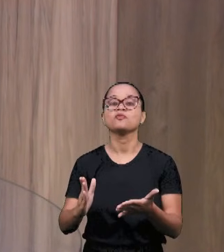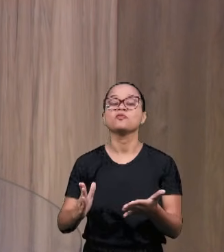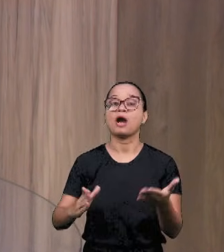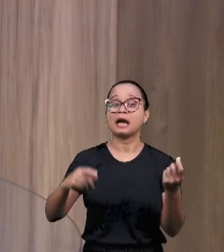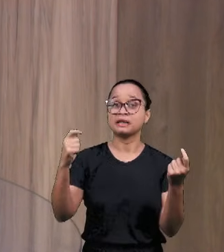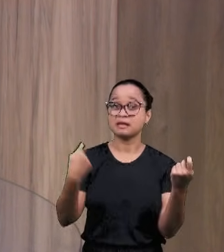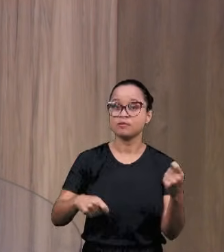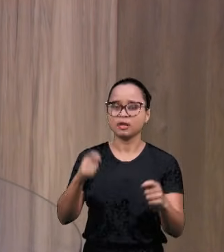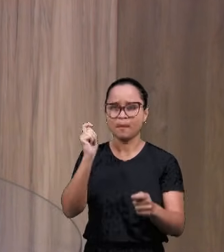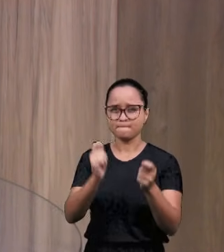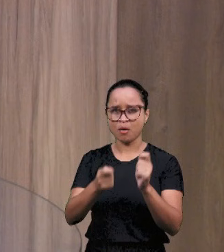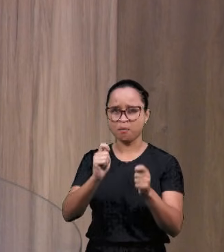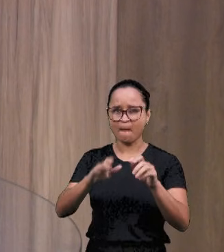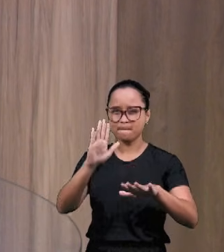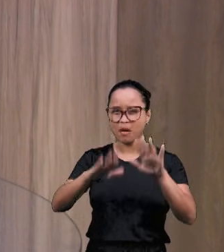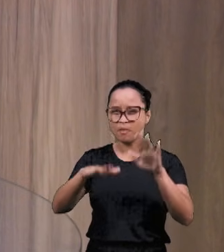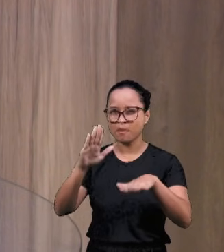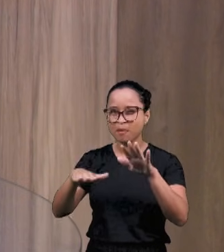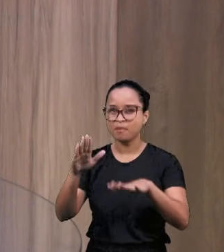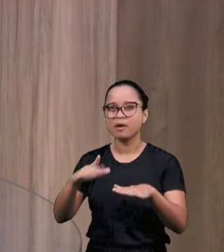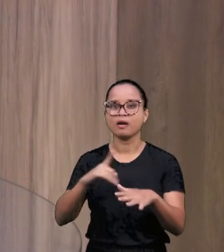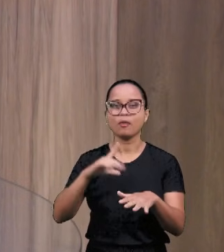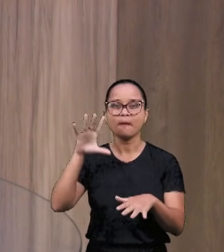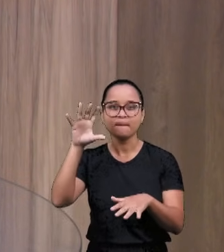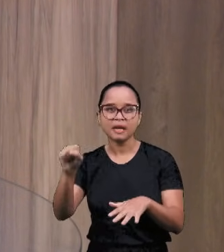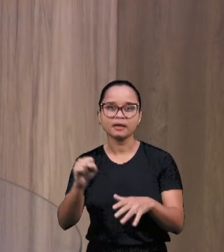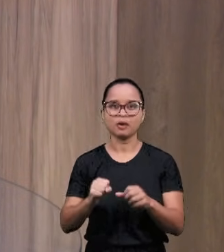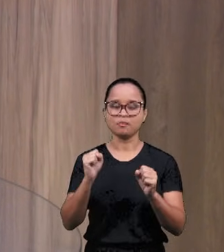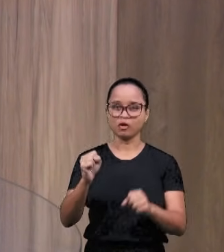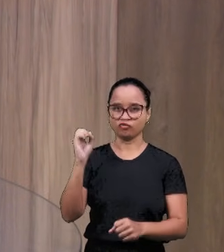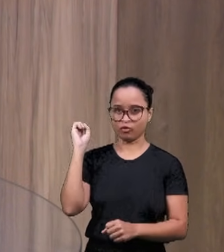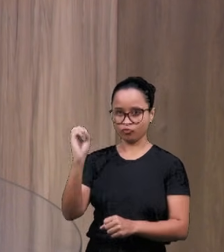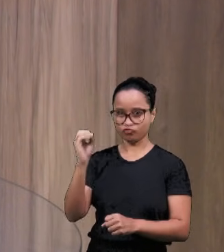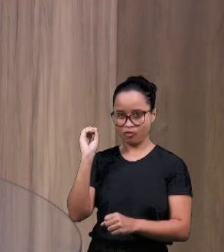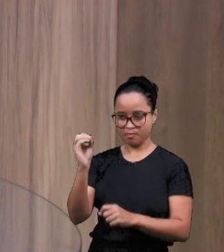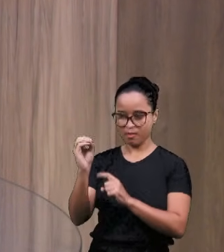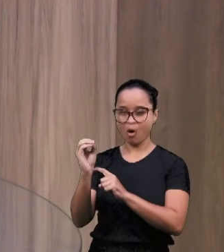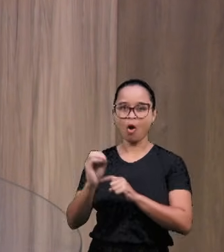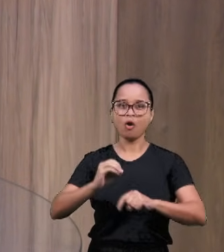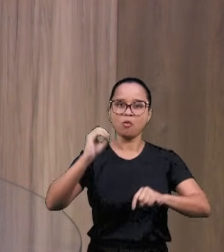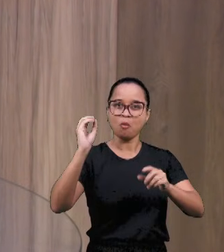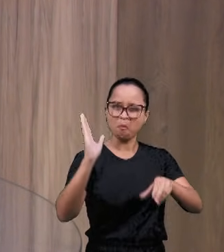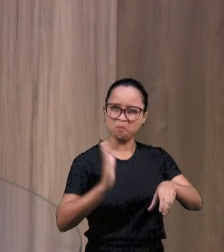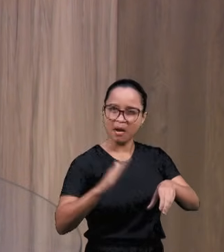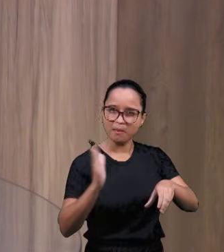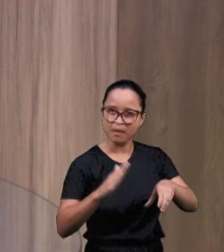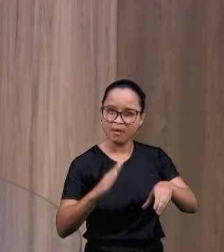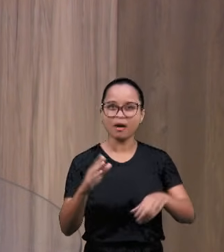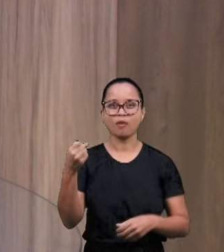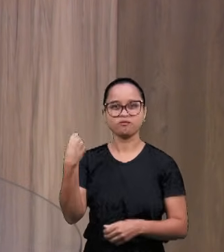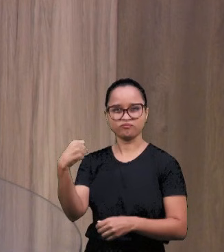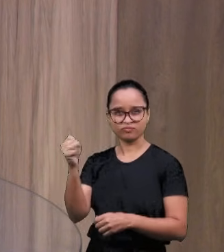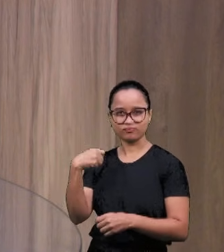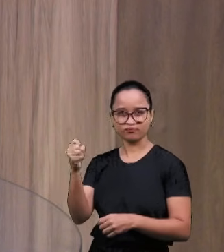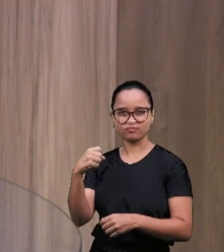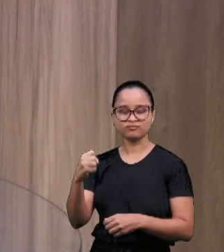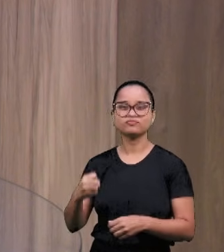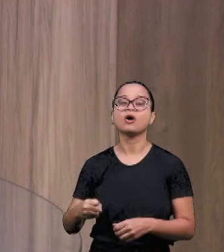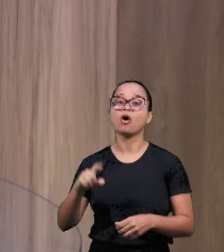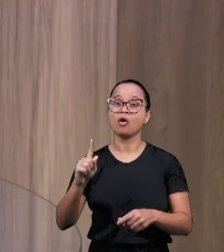de percussion. Donc, prenez votre instrument de percussion, le choucalho, le tambour, la demi-lune, la